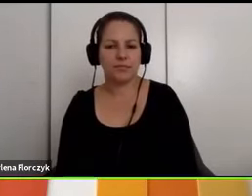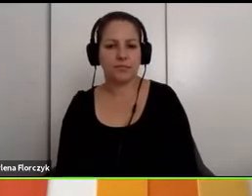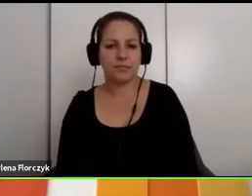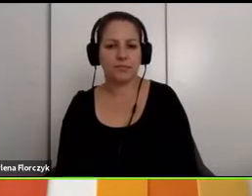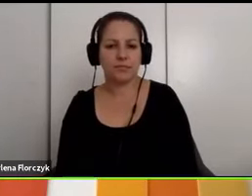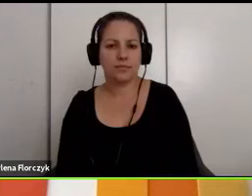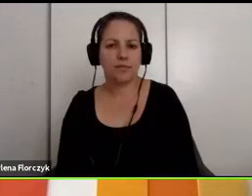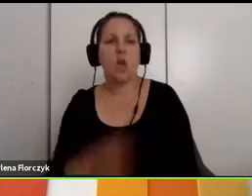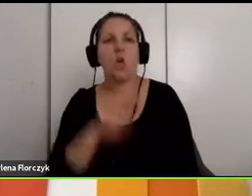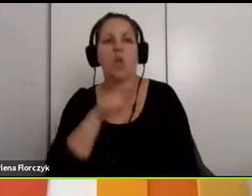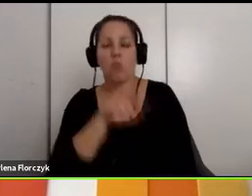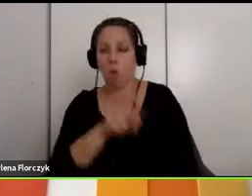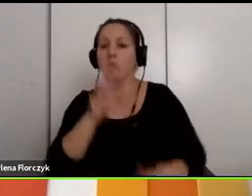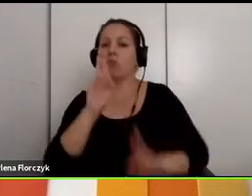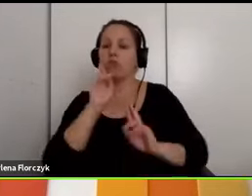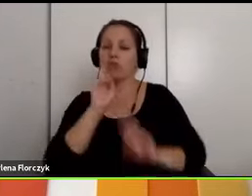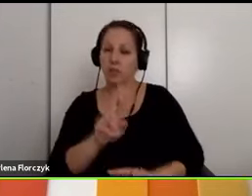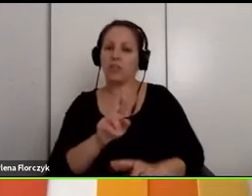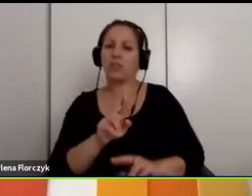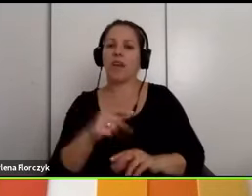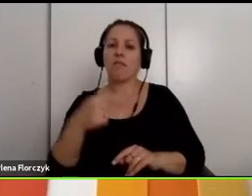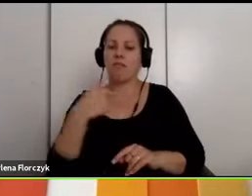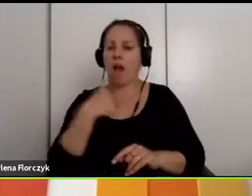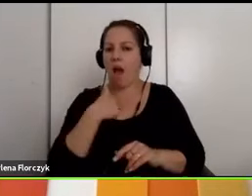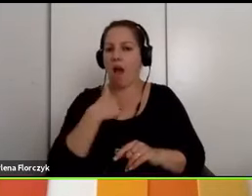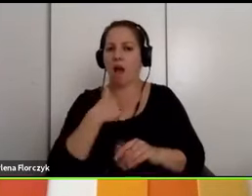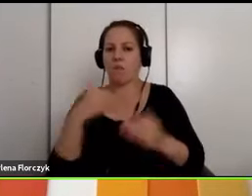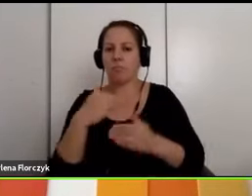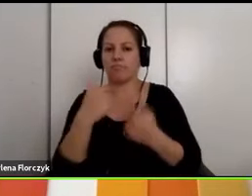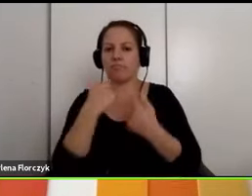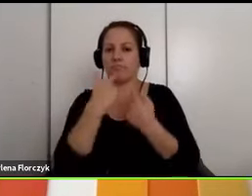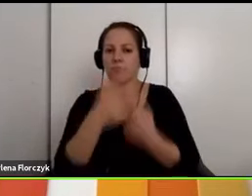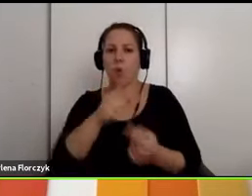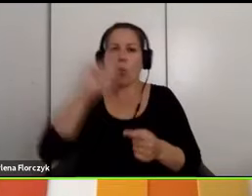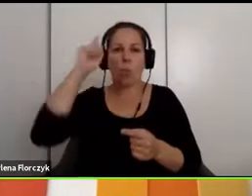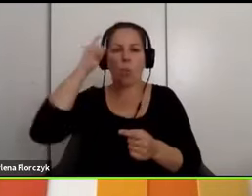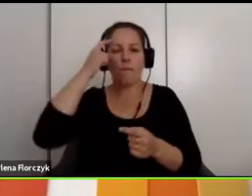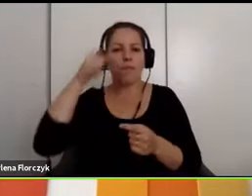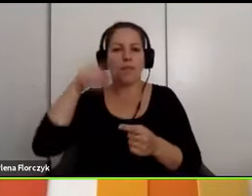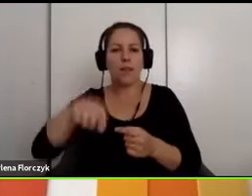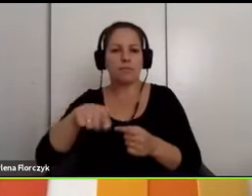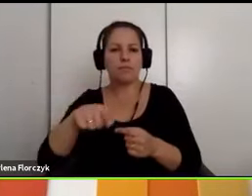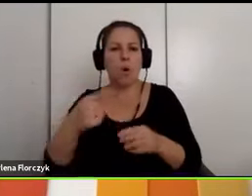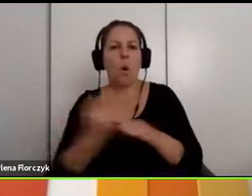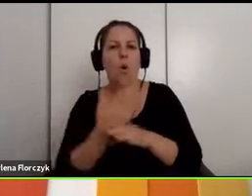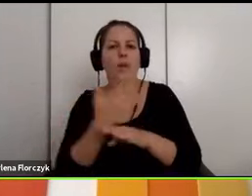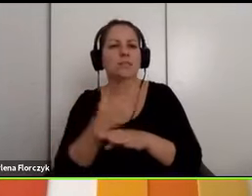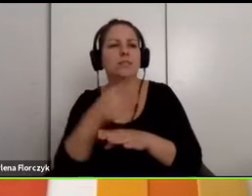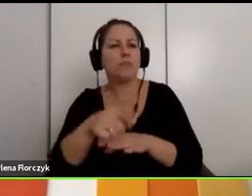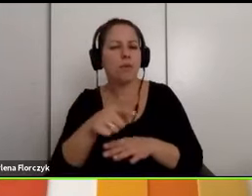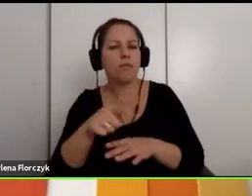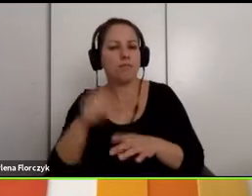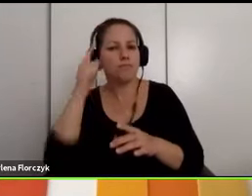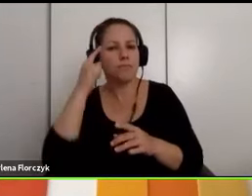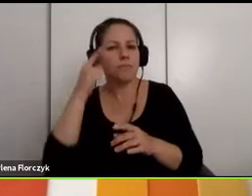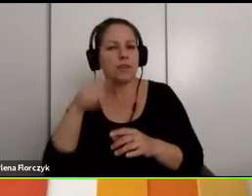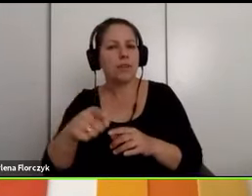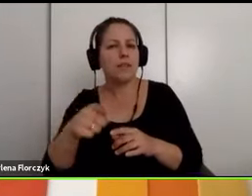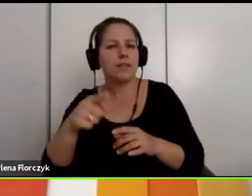To jest rzeczywiście jakby, ja mógłbym szczerze powiedzieć, że to jest główny filar tak naprawdę Ogniska, że działamy właśnie